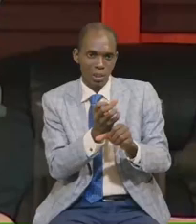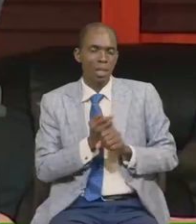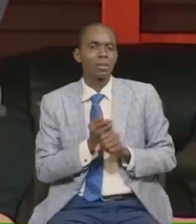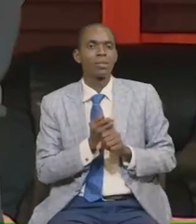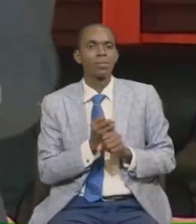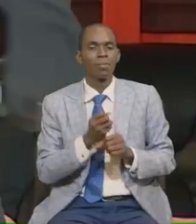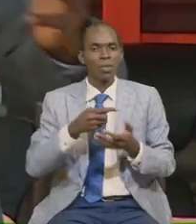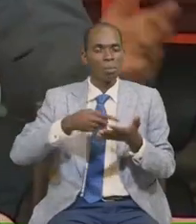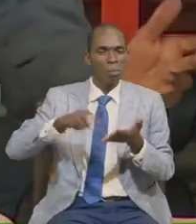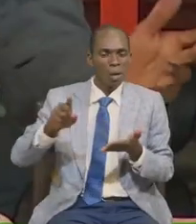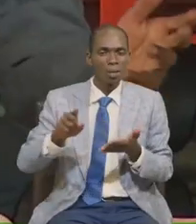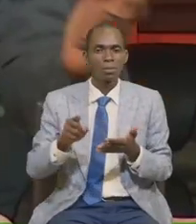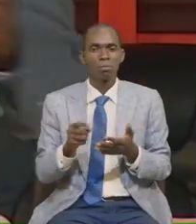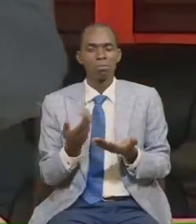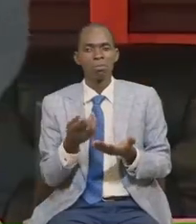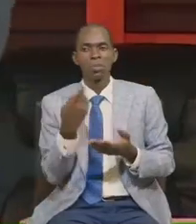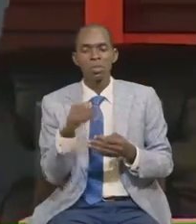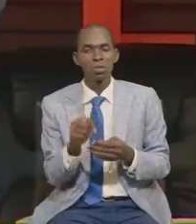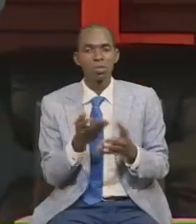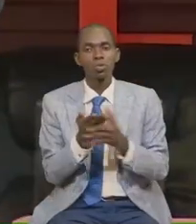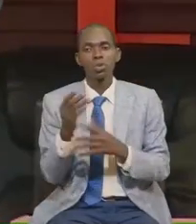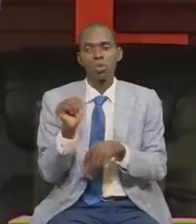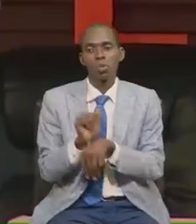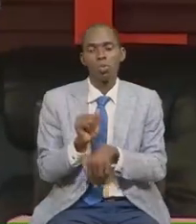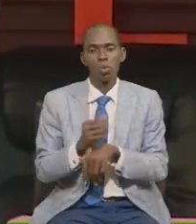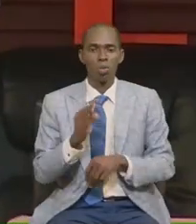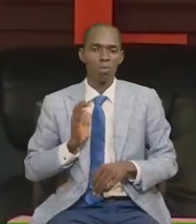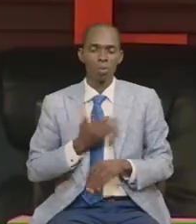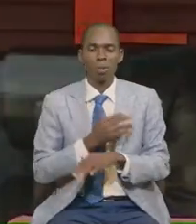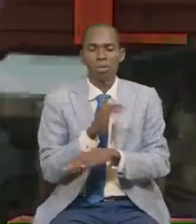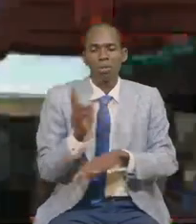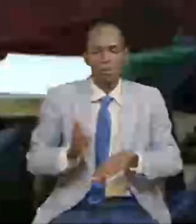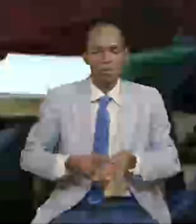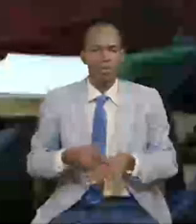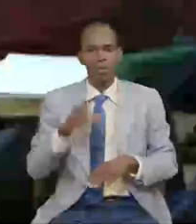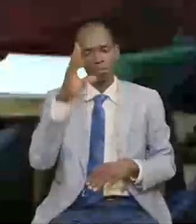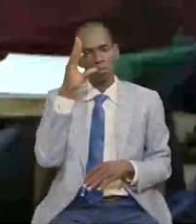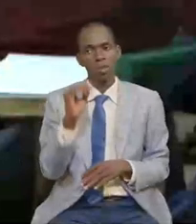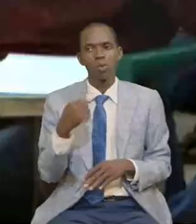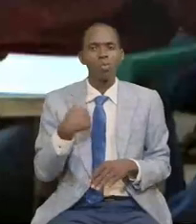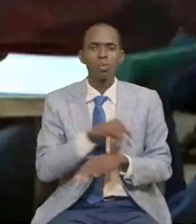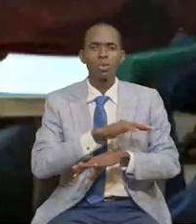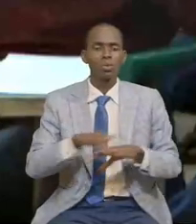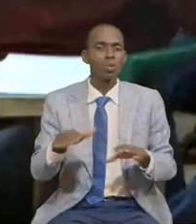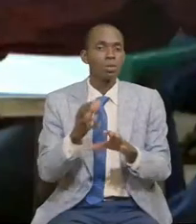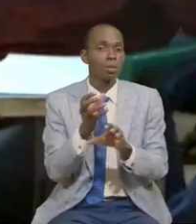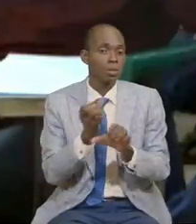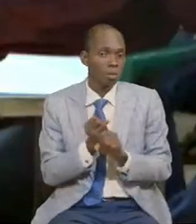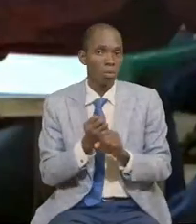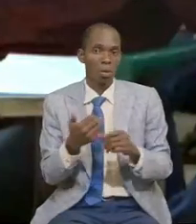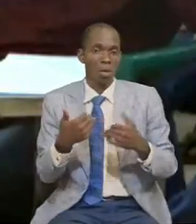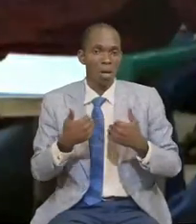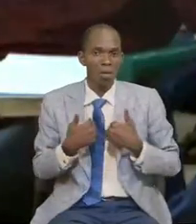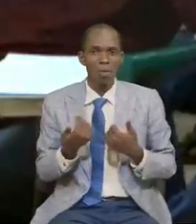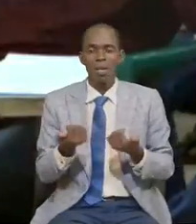mérites pour les œuvres de l'homme naturel. Nous ne gagnons pas une marque ou un